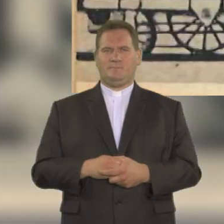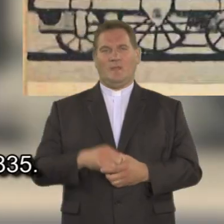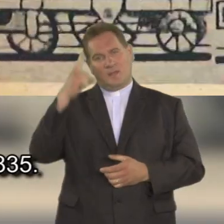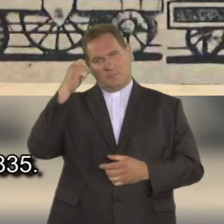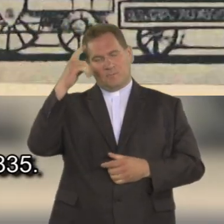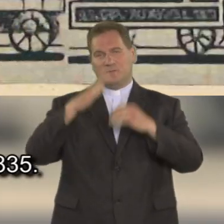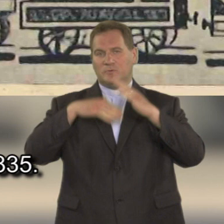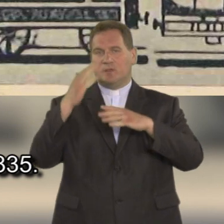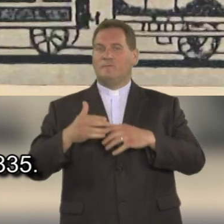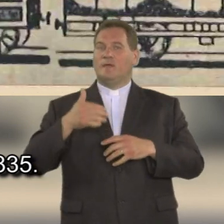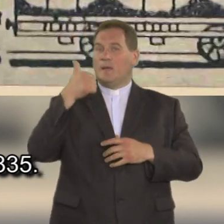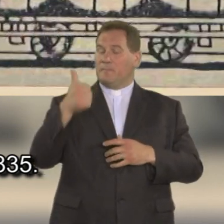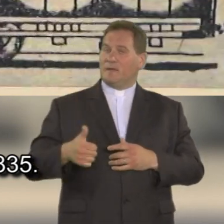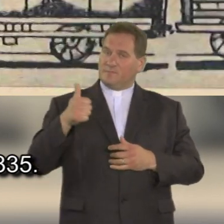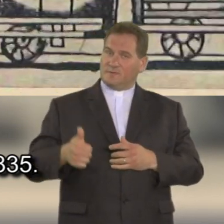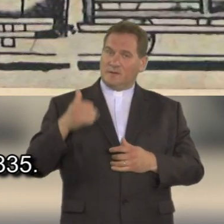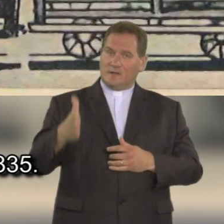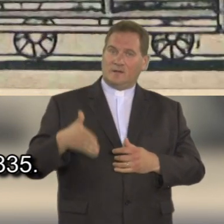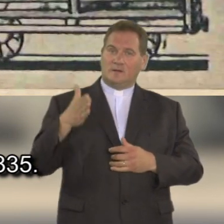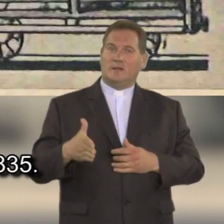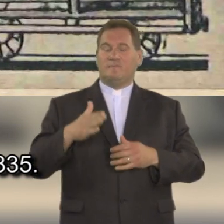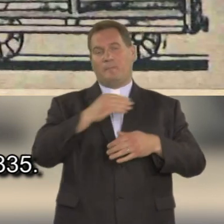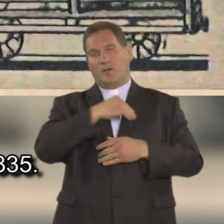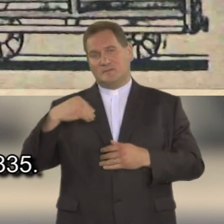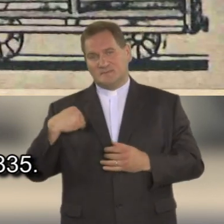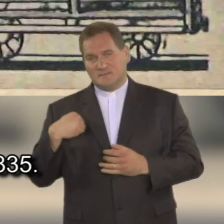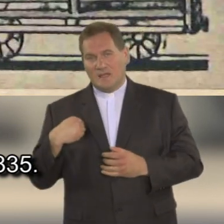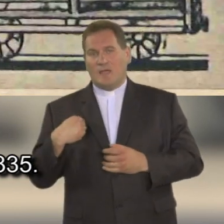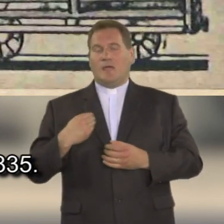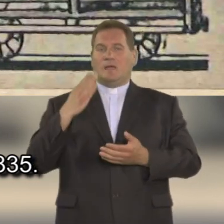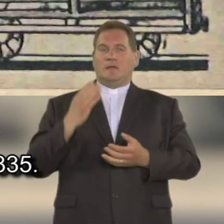Pomysł budowy pierwszej kolei żelaznej w Polsce powstał już w roku